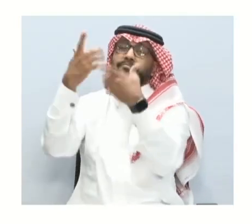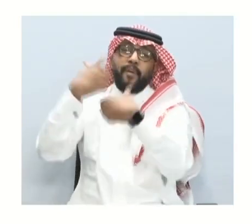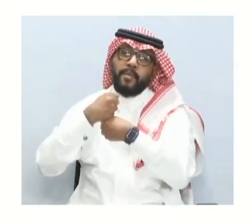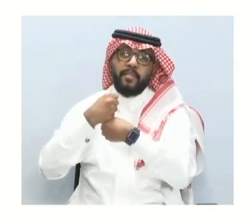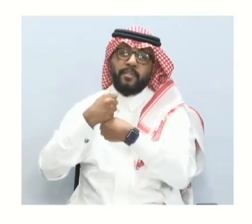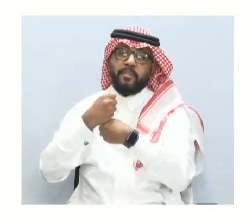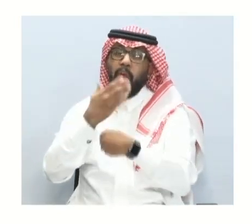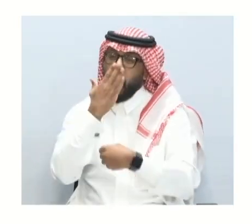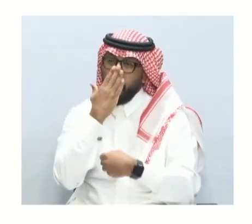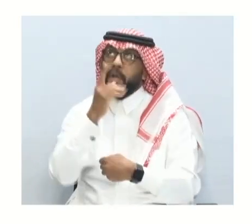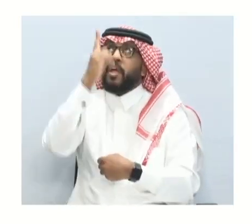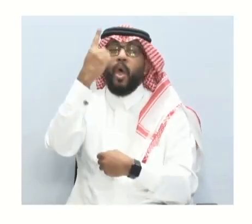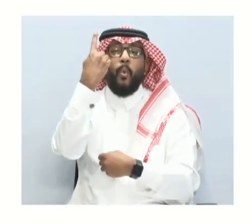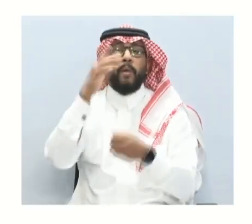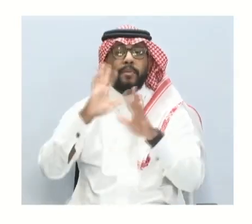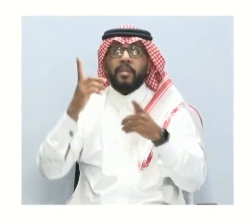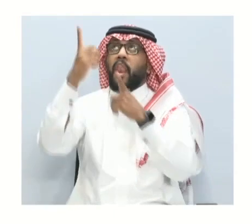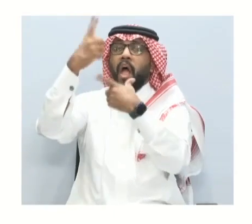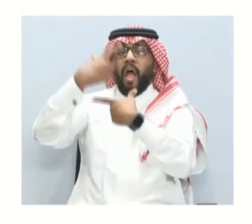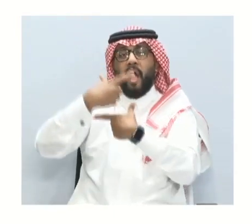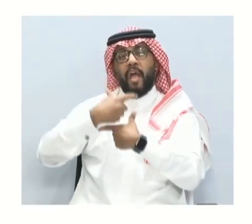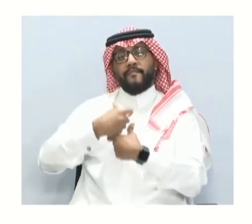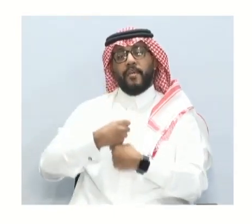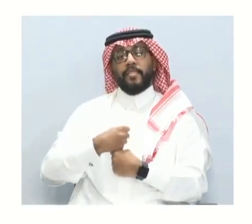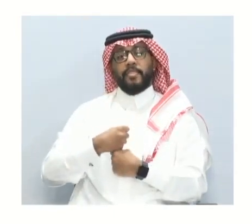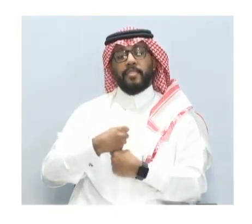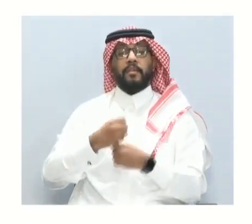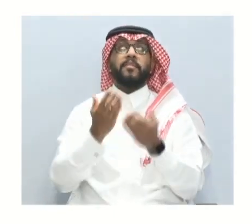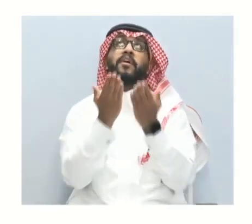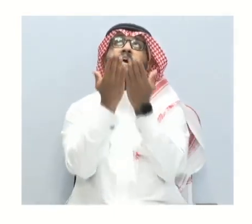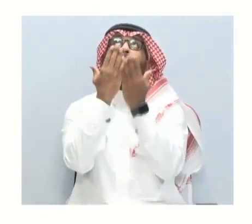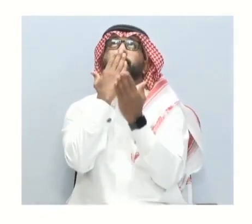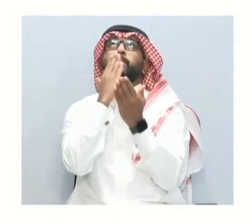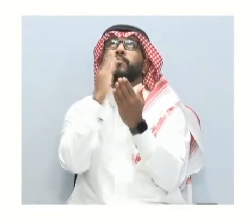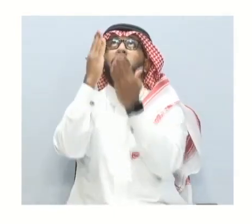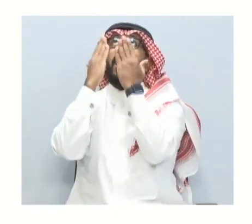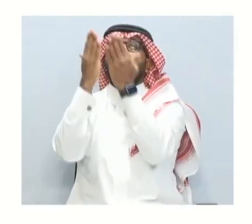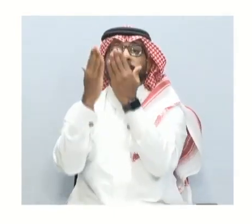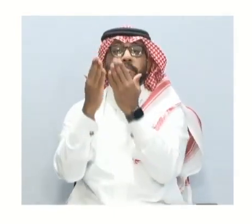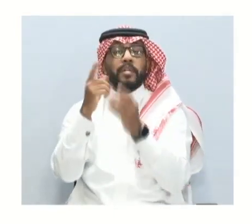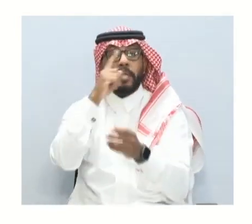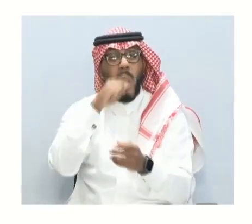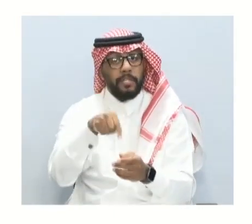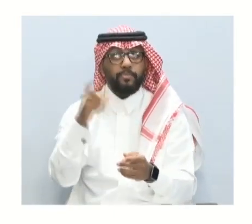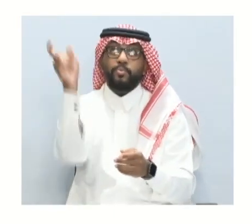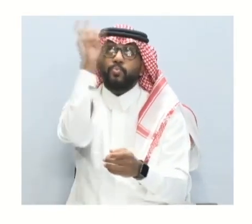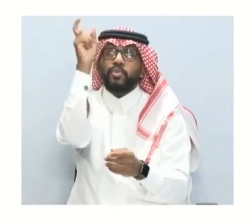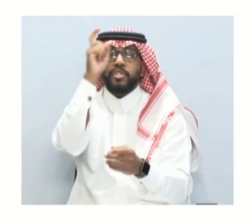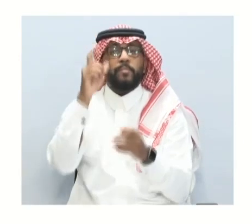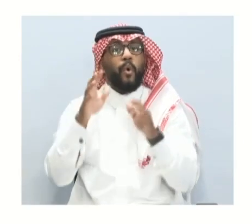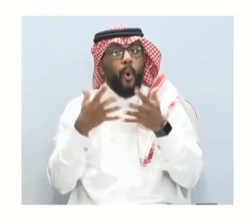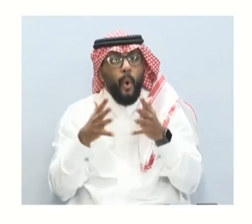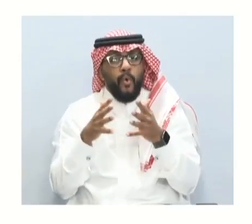الله يحفظك الله سبحانه وتعالى وهذا من حفظ الله سبحانه وتعالى لعباده المتقين فلا يمكن ان يكون متقي